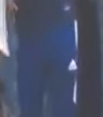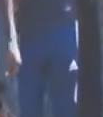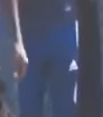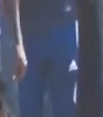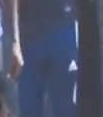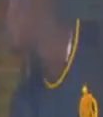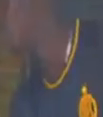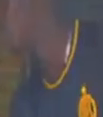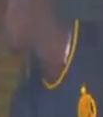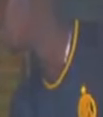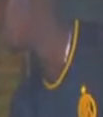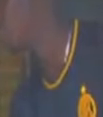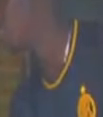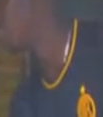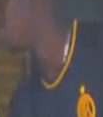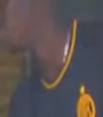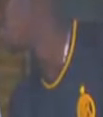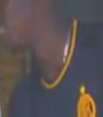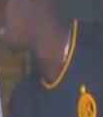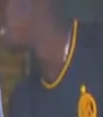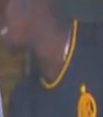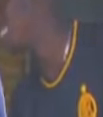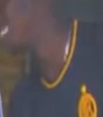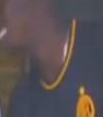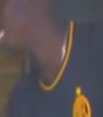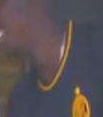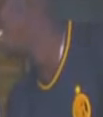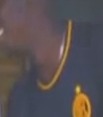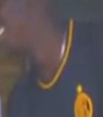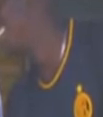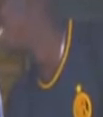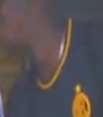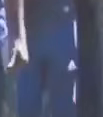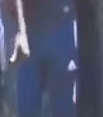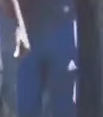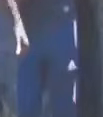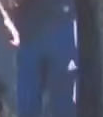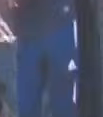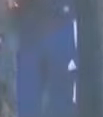Ngaje wasaya, mtaimia tu vijana kujijenga na kujenga mita zetu. BBI iko mbele ama vipi?